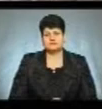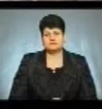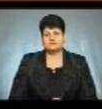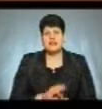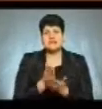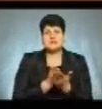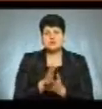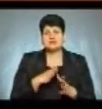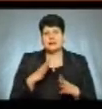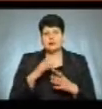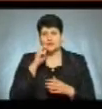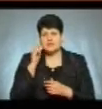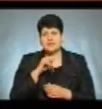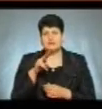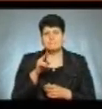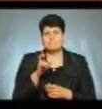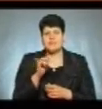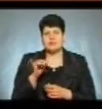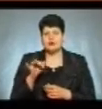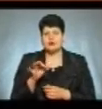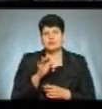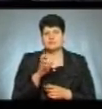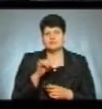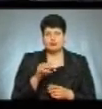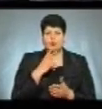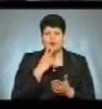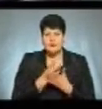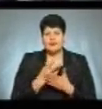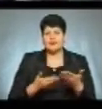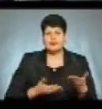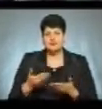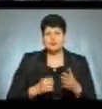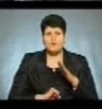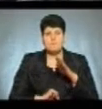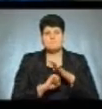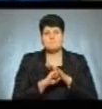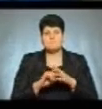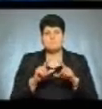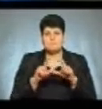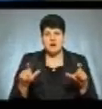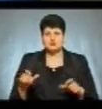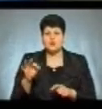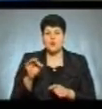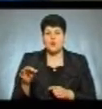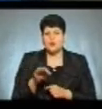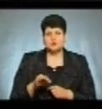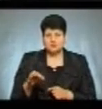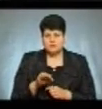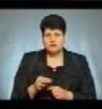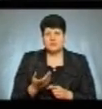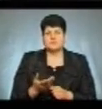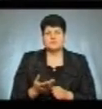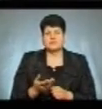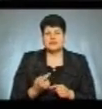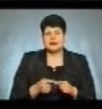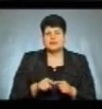Заслужений тренер України з біатлону Олег Бунт показує лижну базу в Острові, на якій розпочинав тренування чемпіон світу Дмитро Підручний.